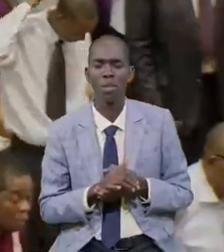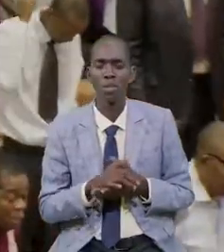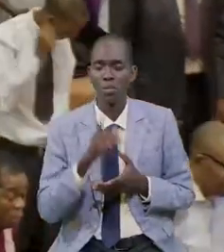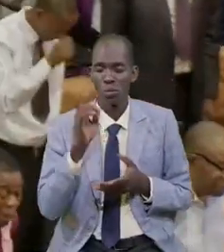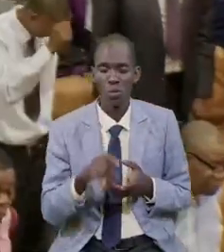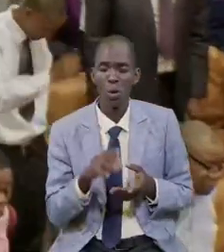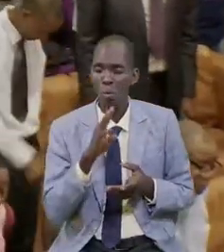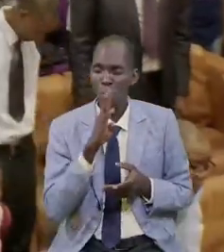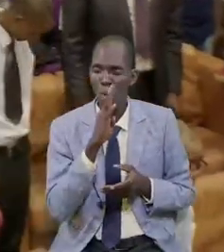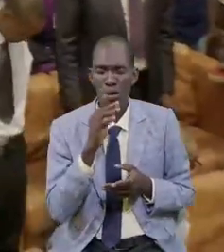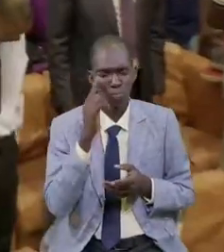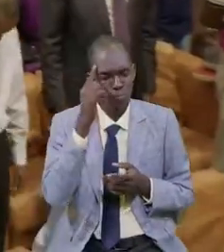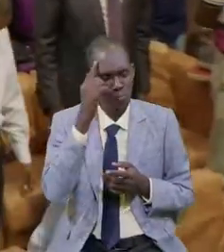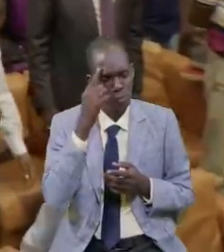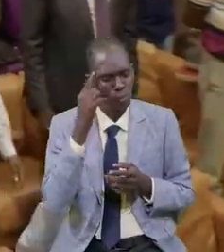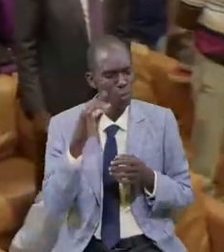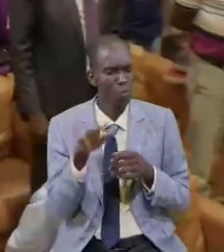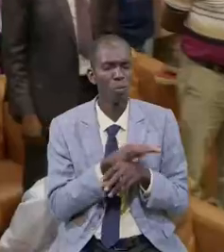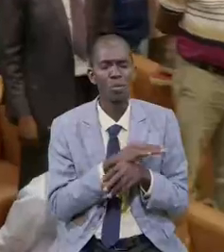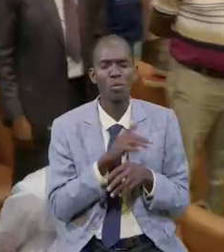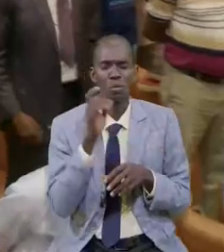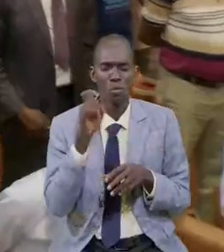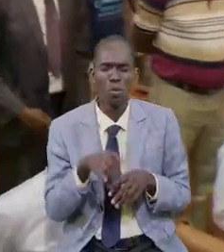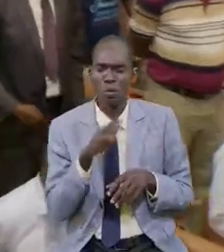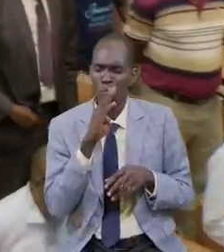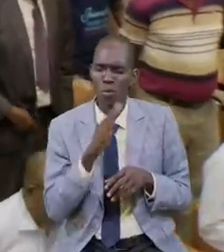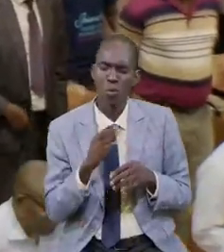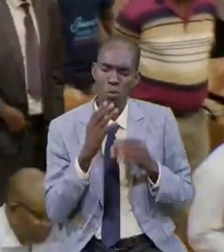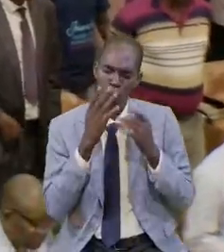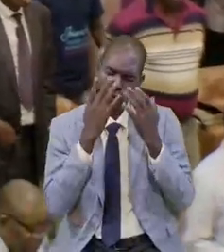soyez réfléchis, soyez sobre,